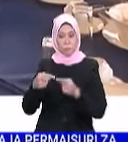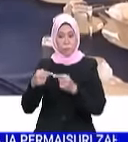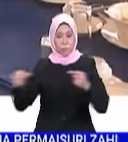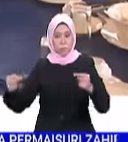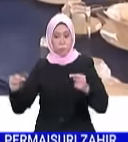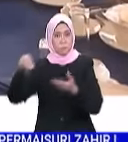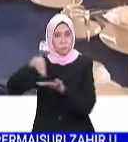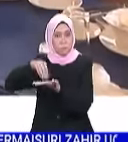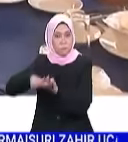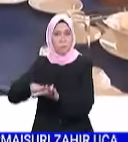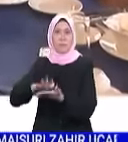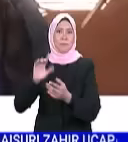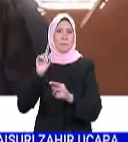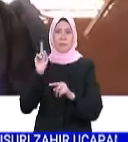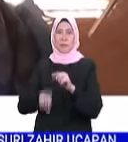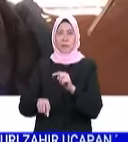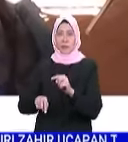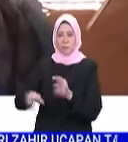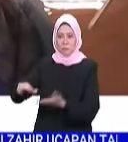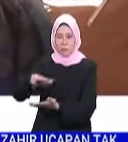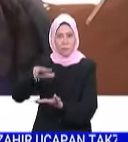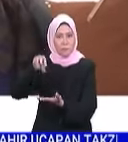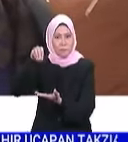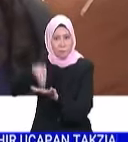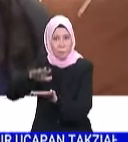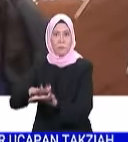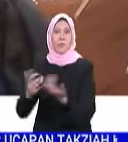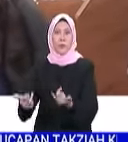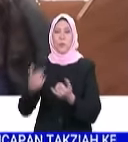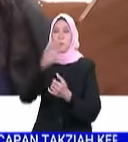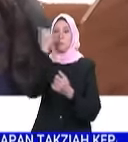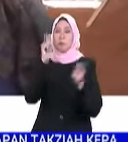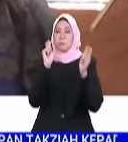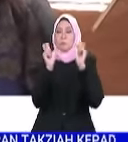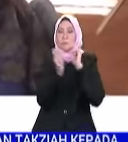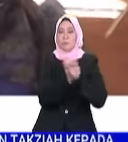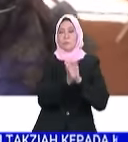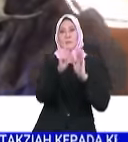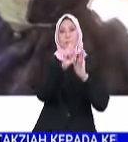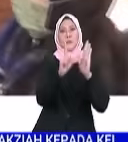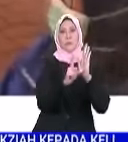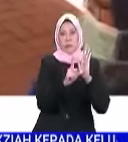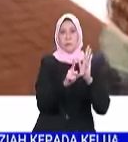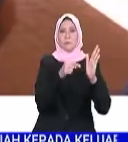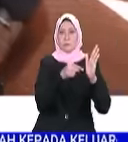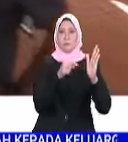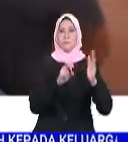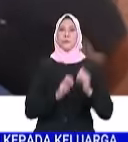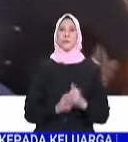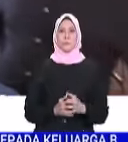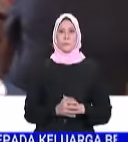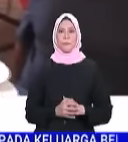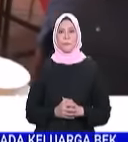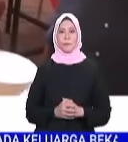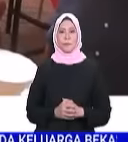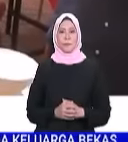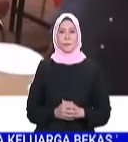diambil secara majoriti mudah kerana melibatkan pindaan perlembagaan.